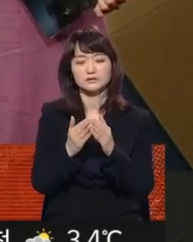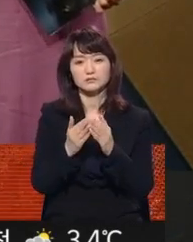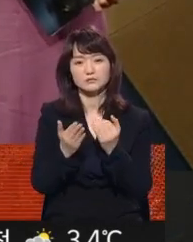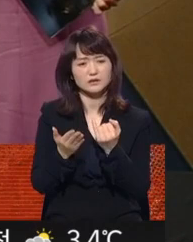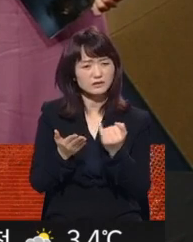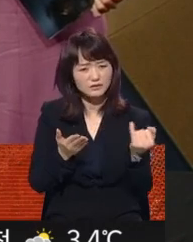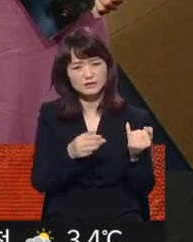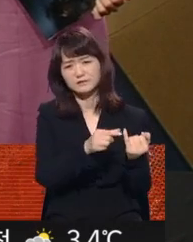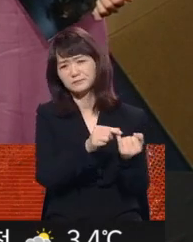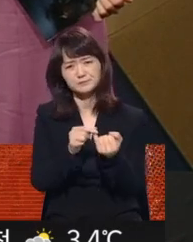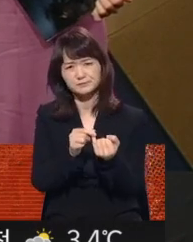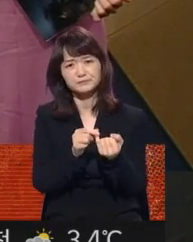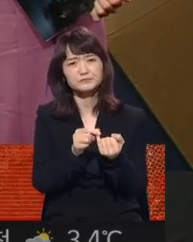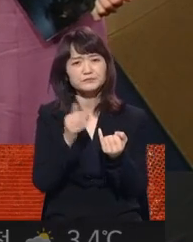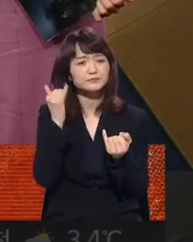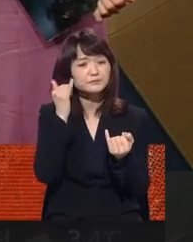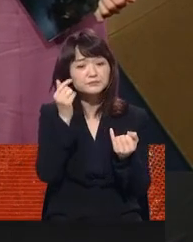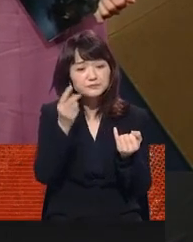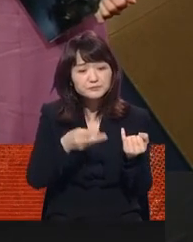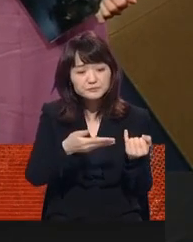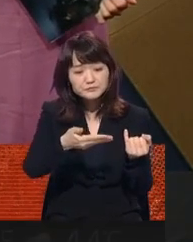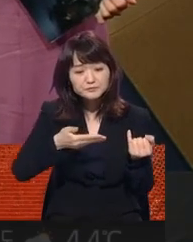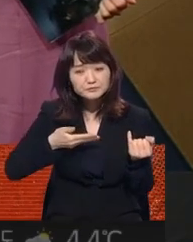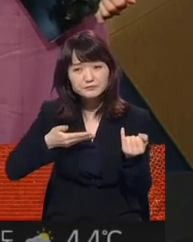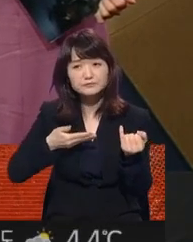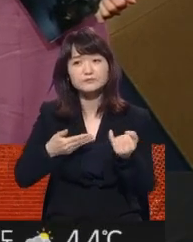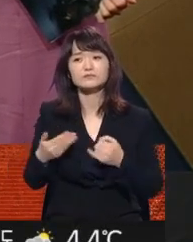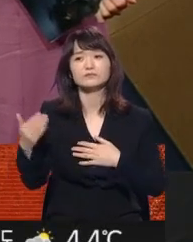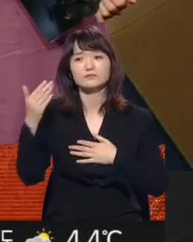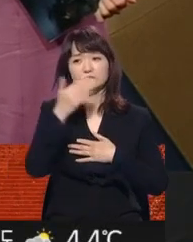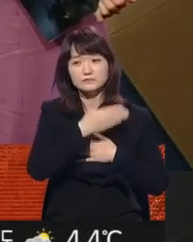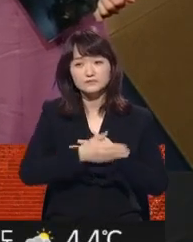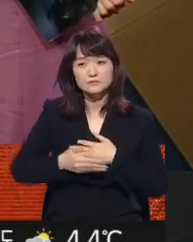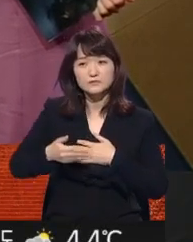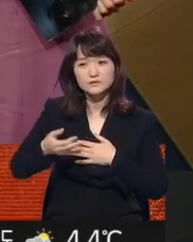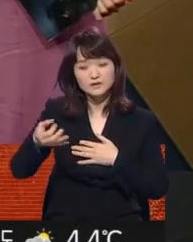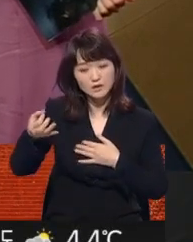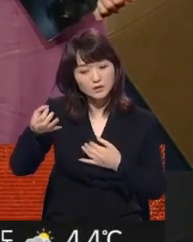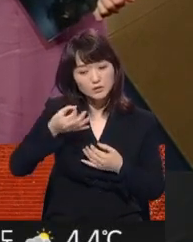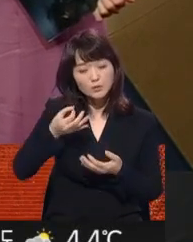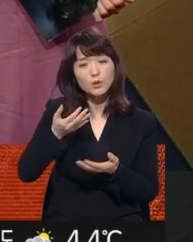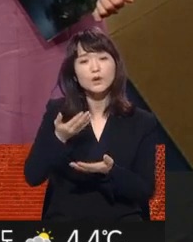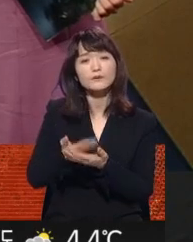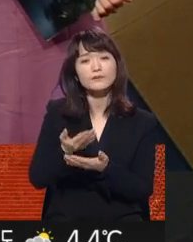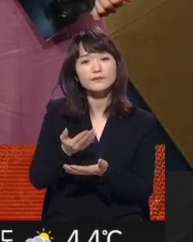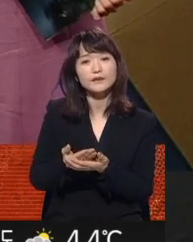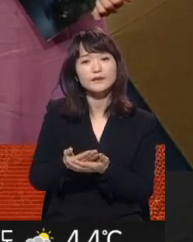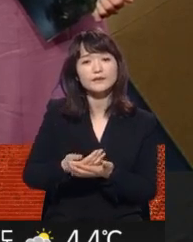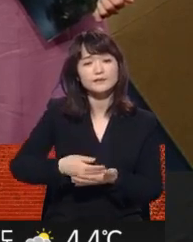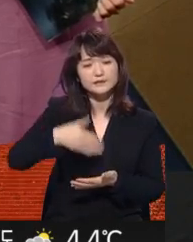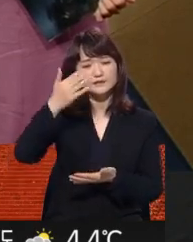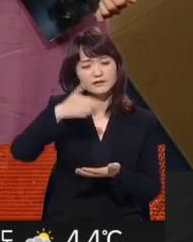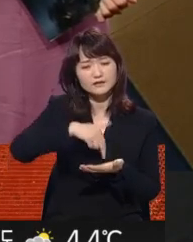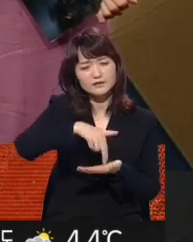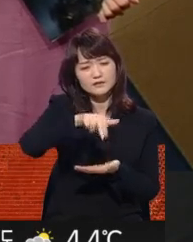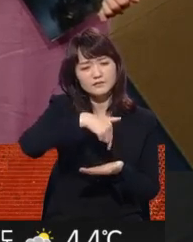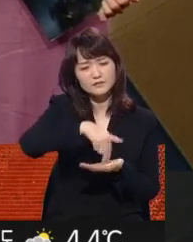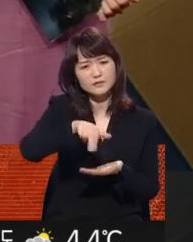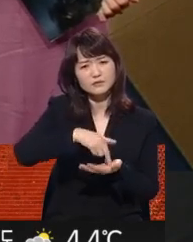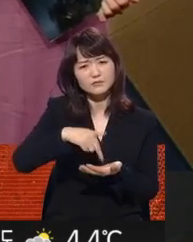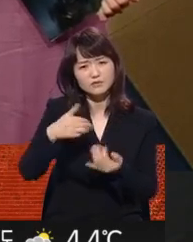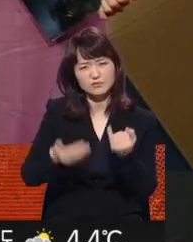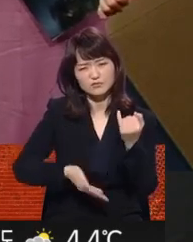아이를 붙잡고 연락처를 받아낸 뒤 신체 부위를 보여달라거나 부적절한 영상을 보내는 등 추행을